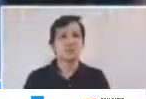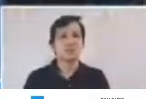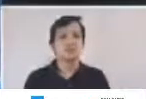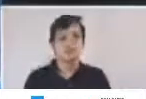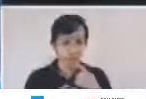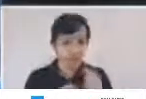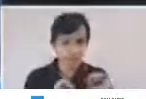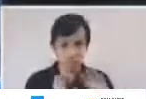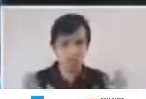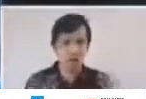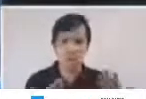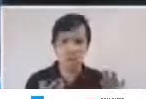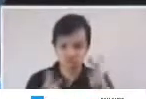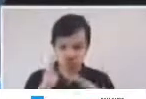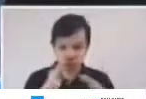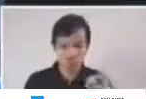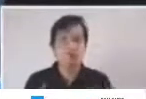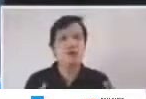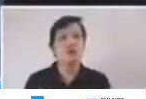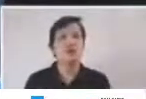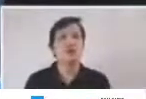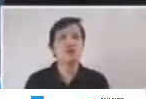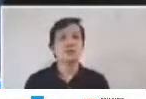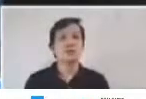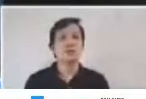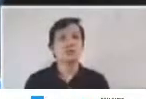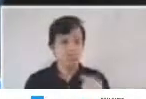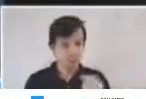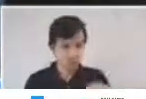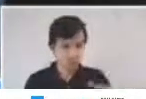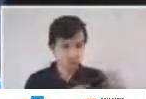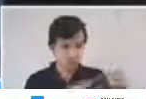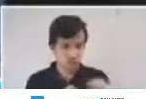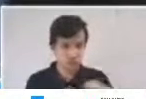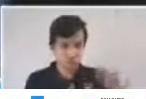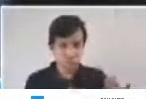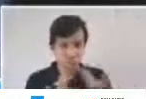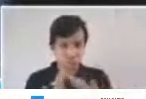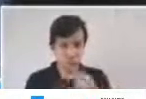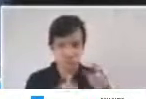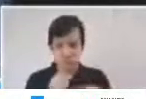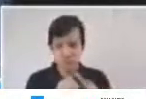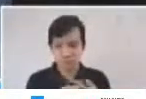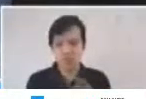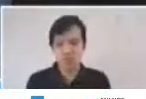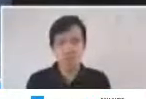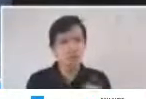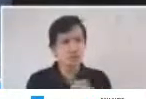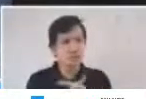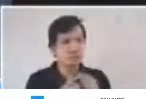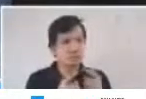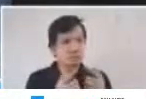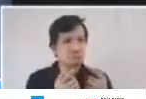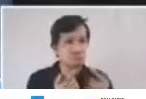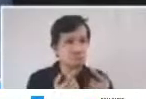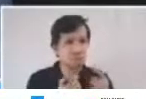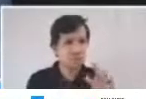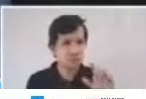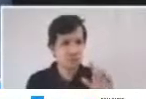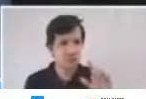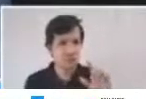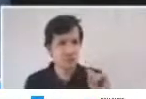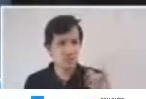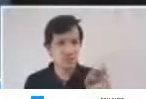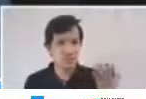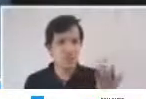Yusek, unahin ko lang yung tanong ni Ivan Mayrina ng GMA7. Ito po ang tanong niya para sa inyo. Kailan daw ba pwedeng maningil at pwede